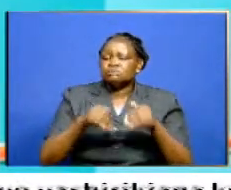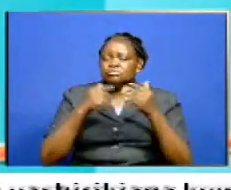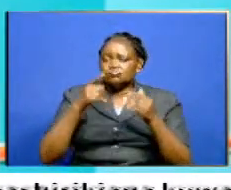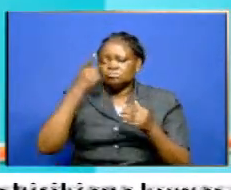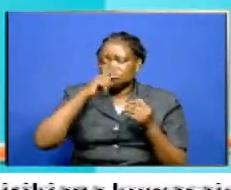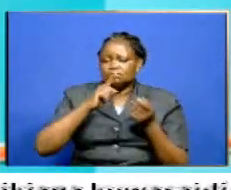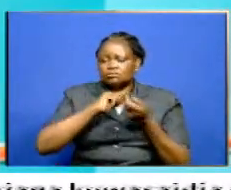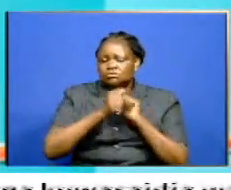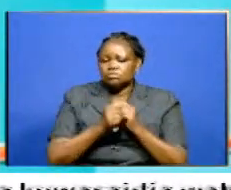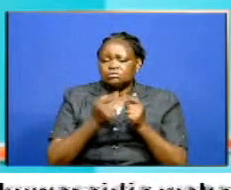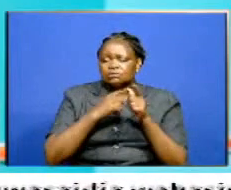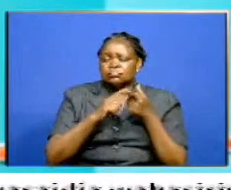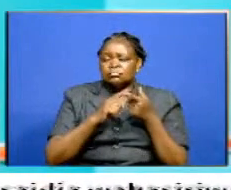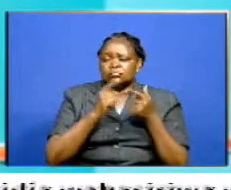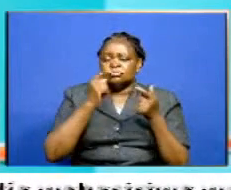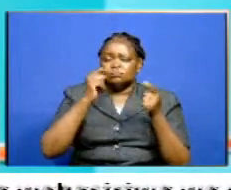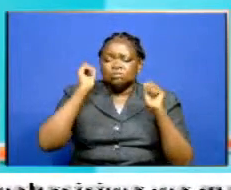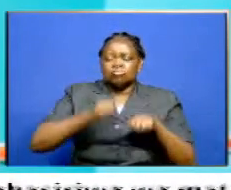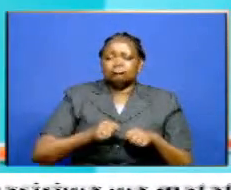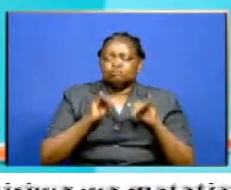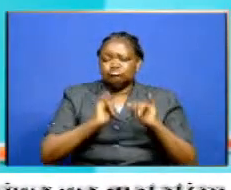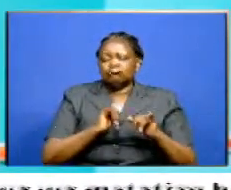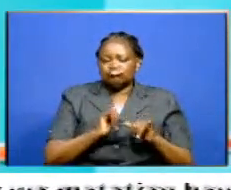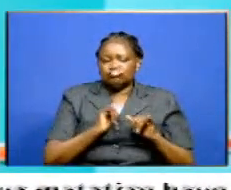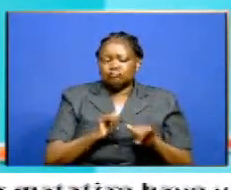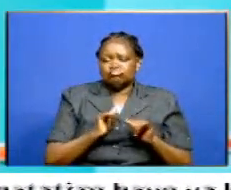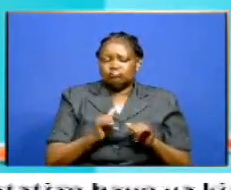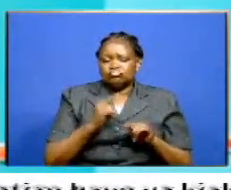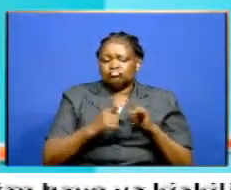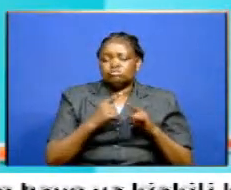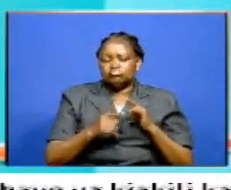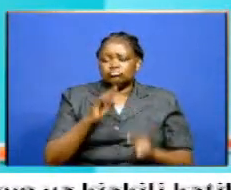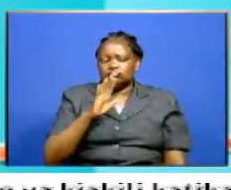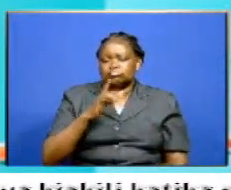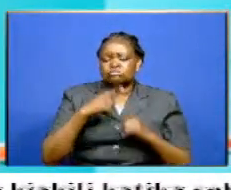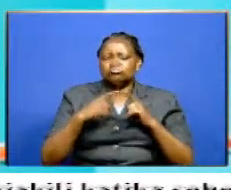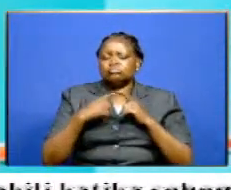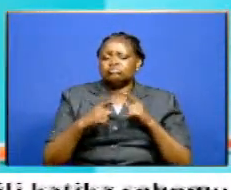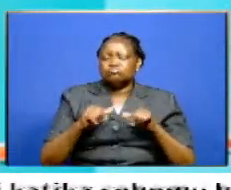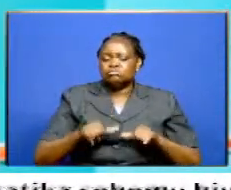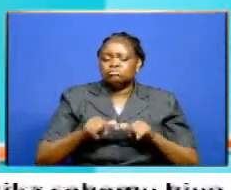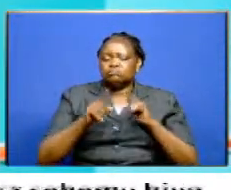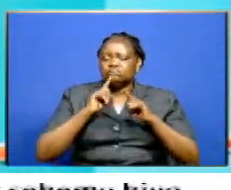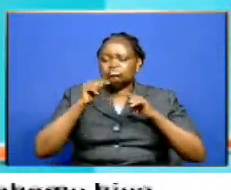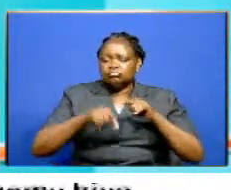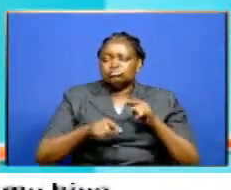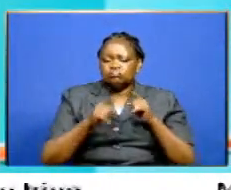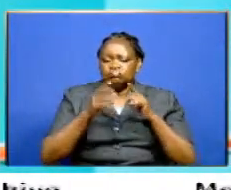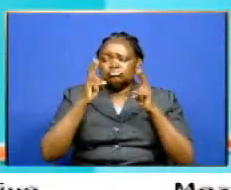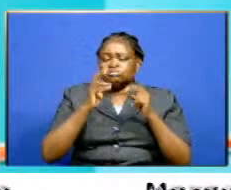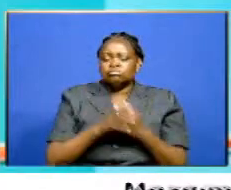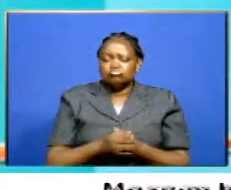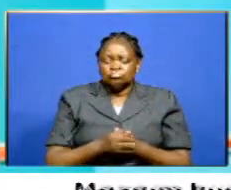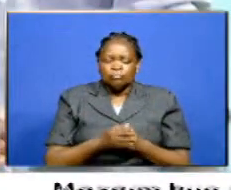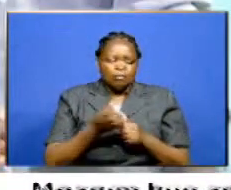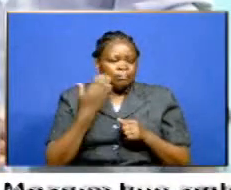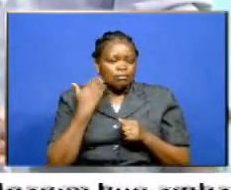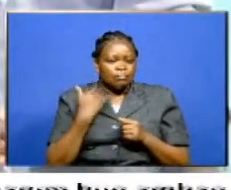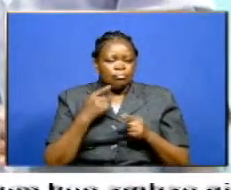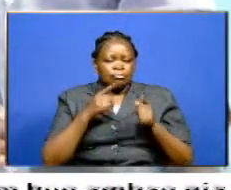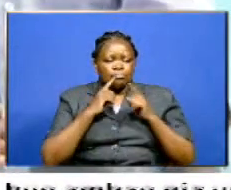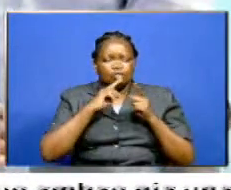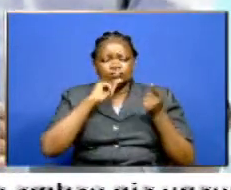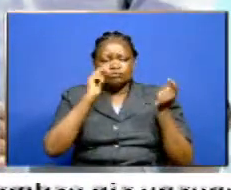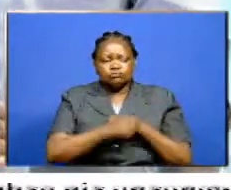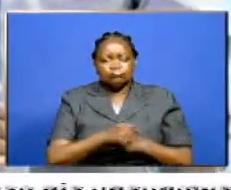reform, then tutakuwa tungali hapa 5 years to come tunazungumzia swala hili hili. Labda ukizungumzia kubadilishwa kwa